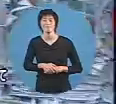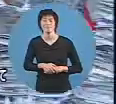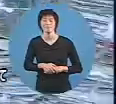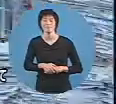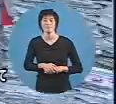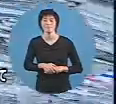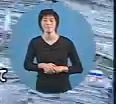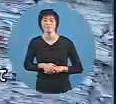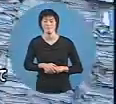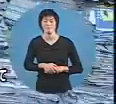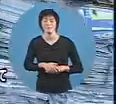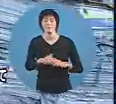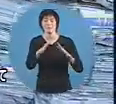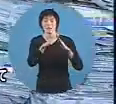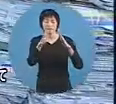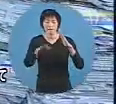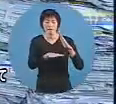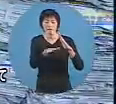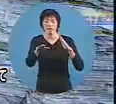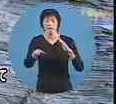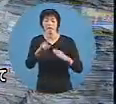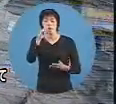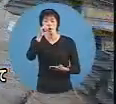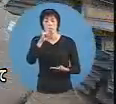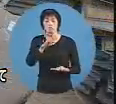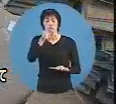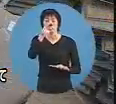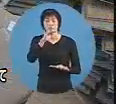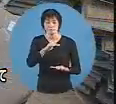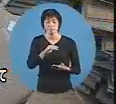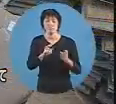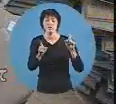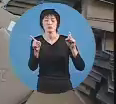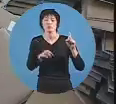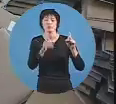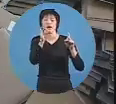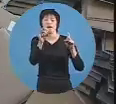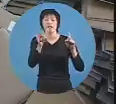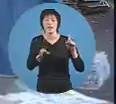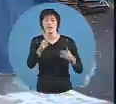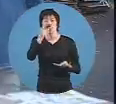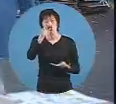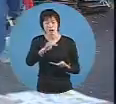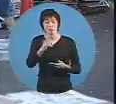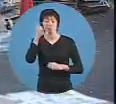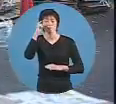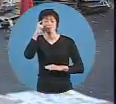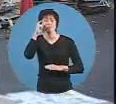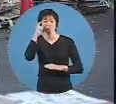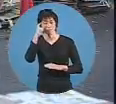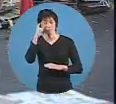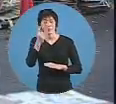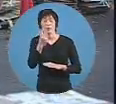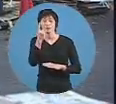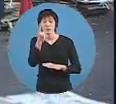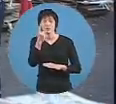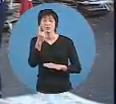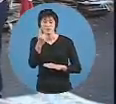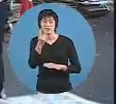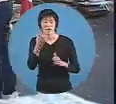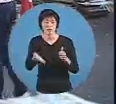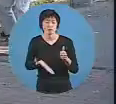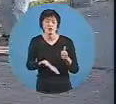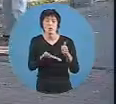三田市では家庭ごみ 10% 減量大作戦の一環として、この資源ごみ集団回収を推奨しています